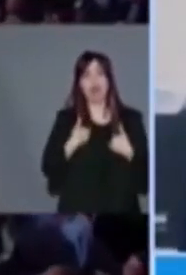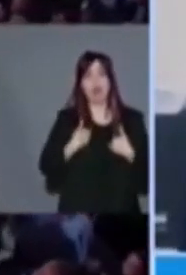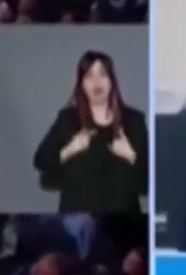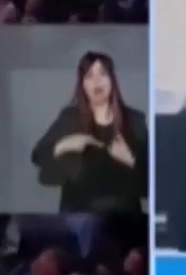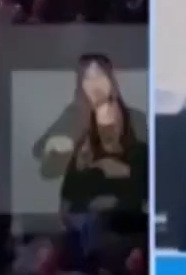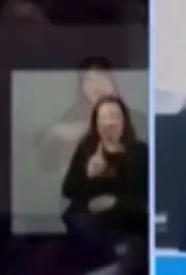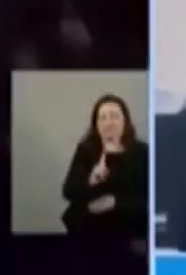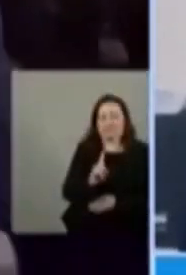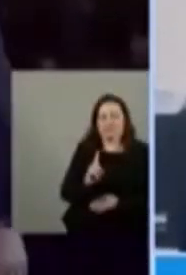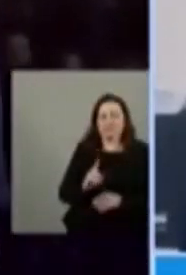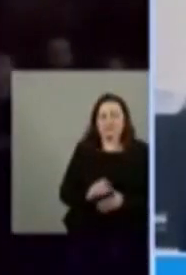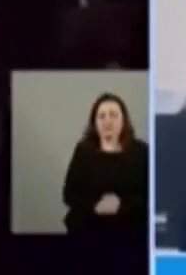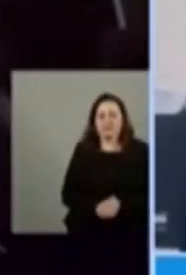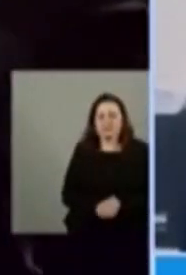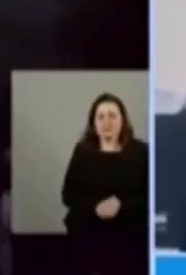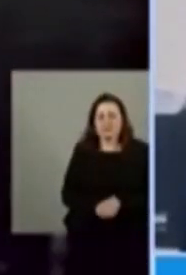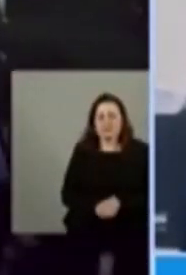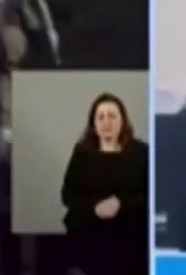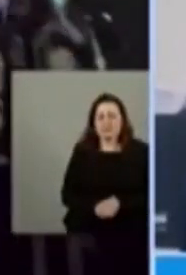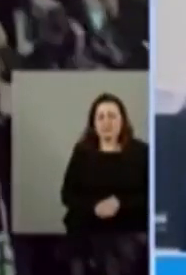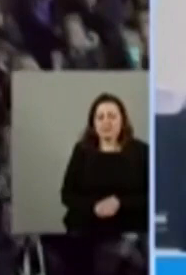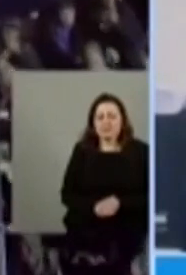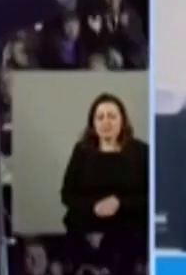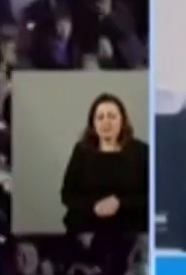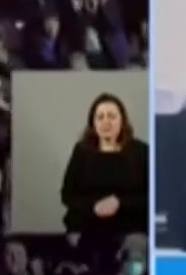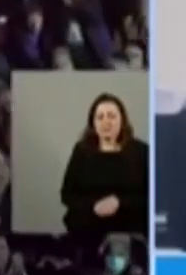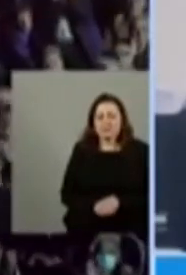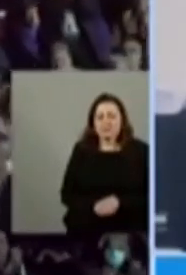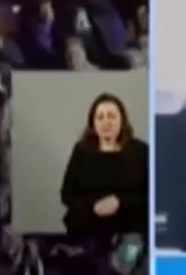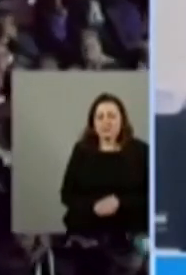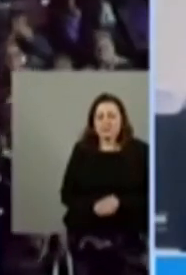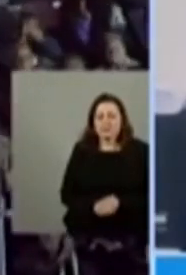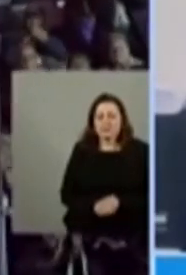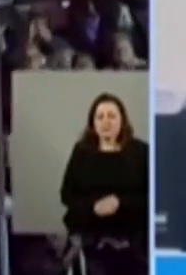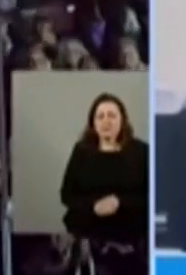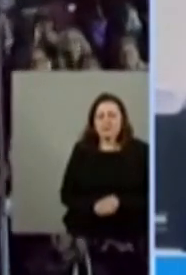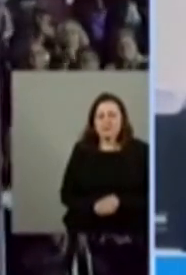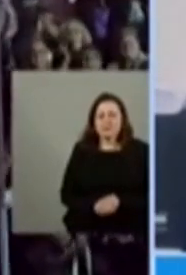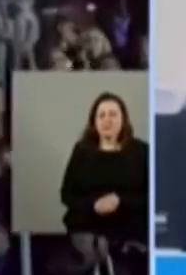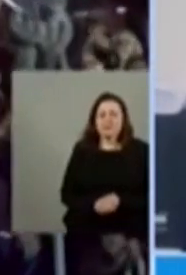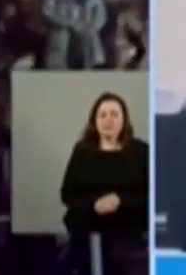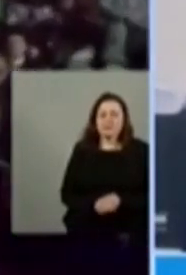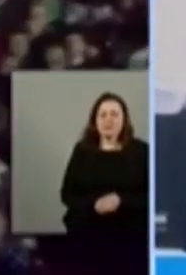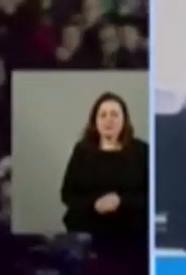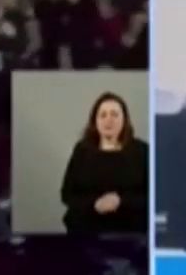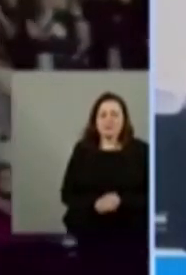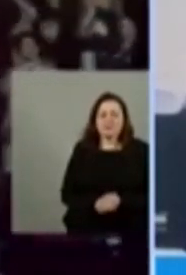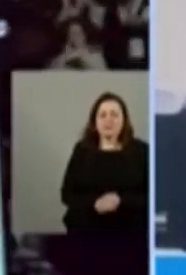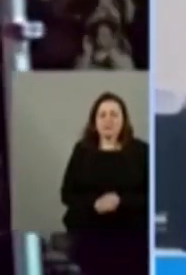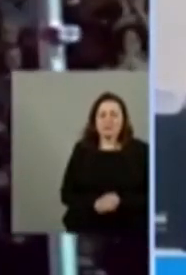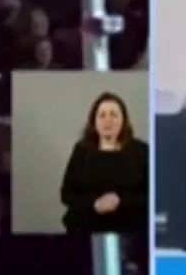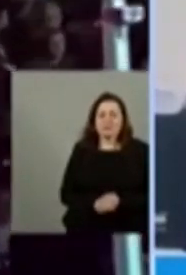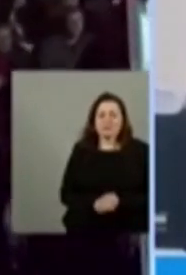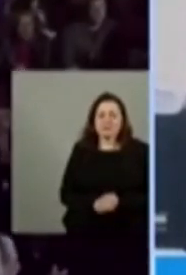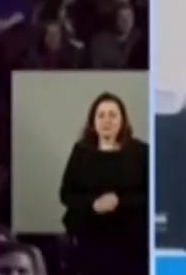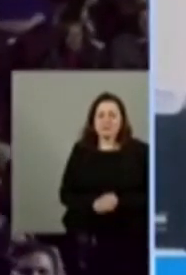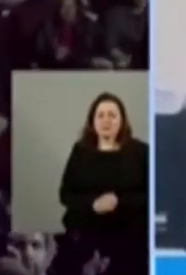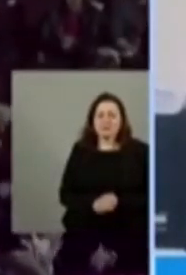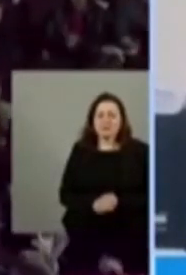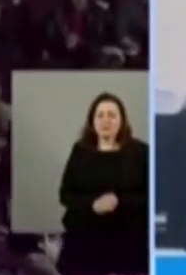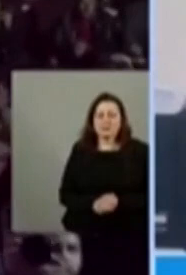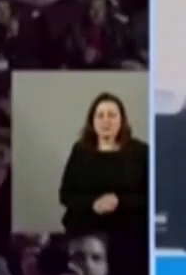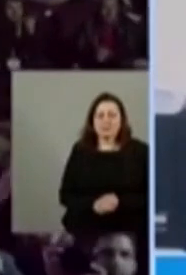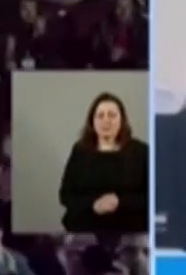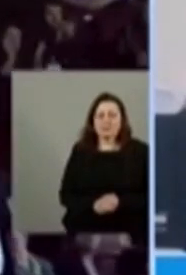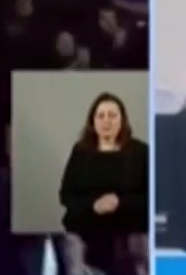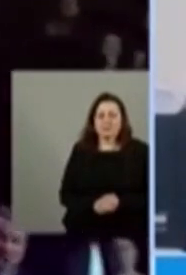Κασελάκης, όλα αυτά ωραία, αλλά ήταν ανούσια. Ναι, θα κερδίσει το Μητσοτάκη, μας το επανέλαβε. Πώς? Υπάρχουν 4-5 βασικά προβλήματα σε αυτήν την έρημη την